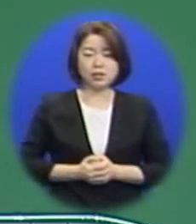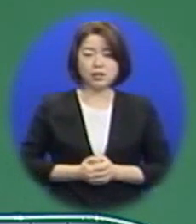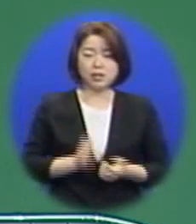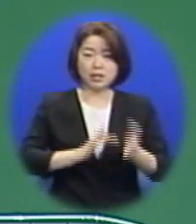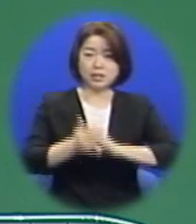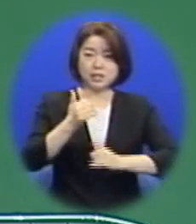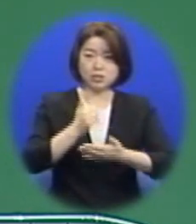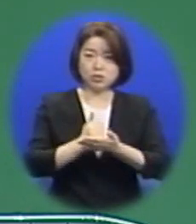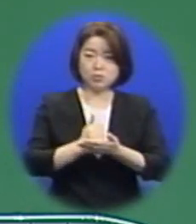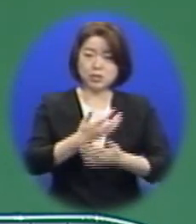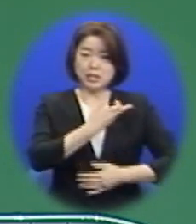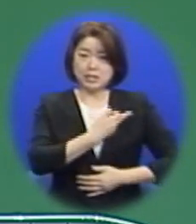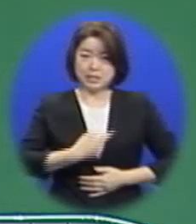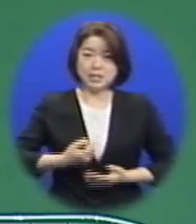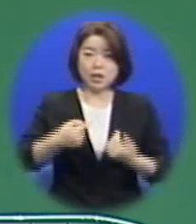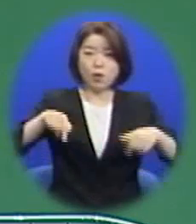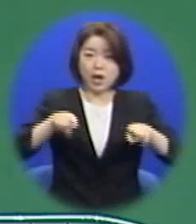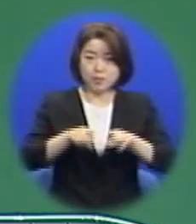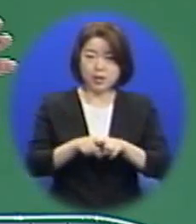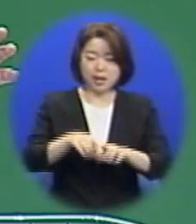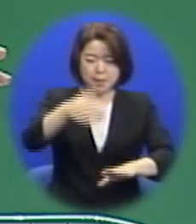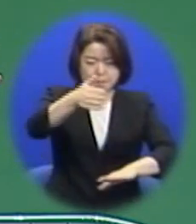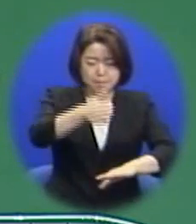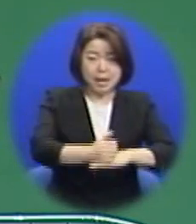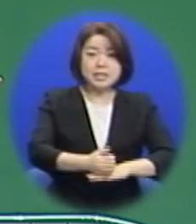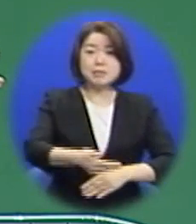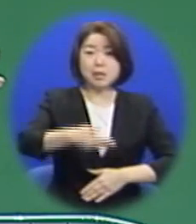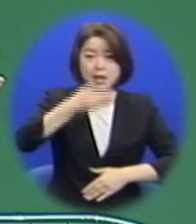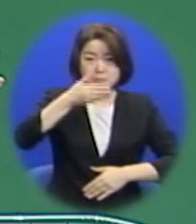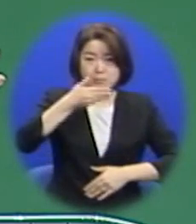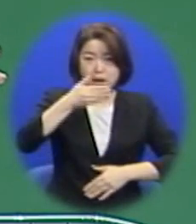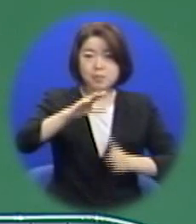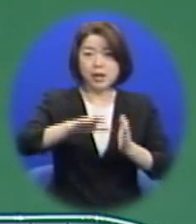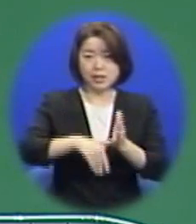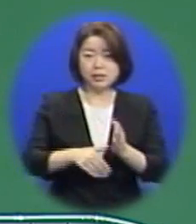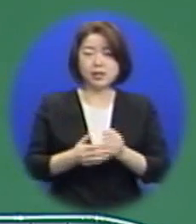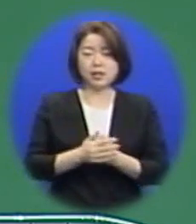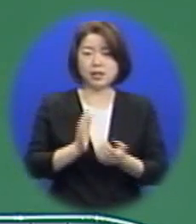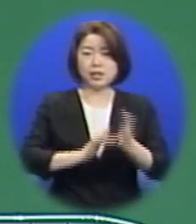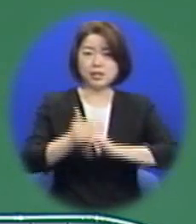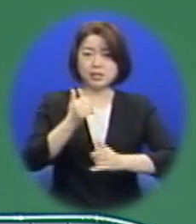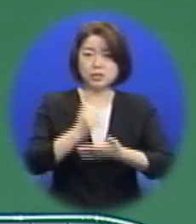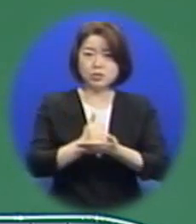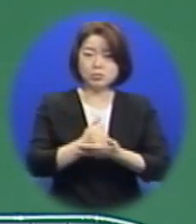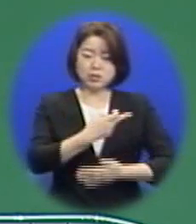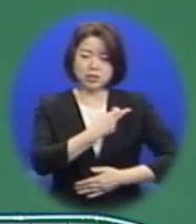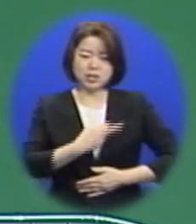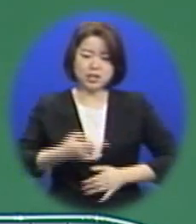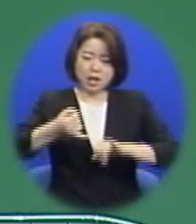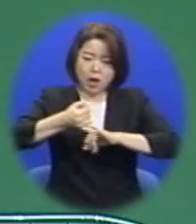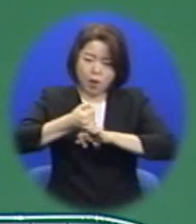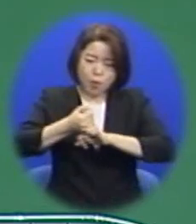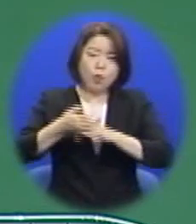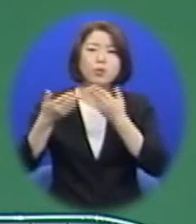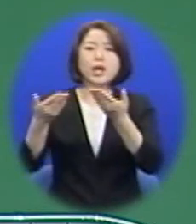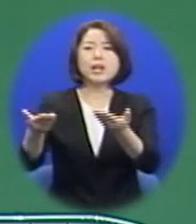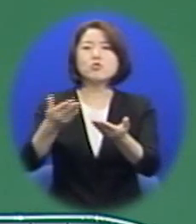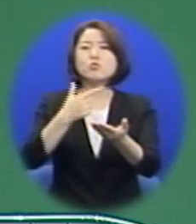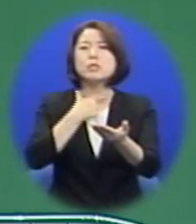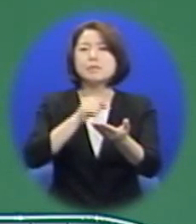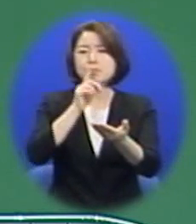예수님께서 제자들과 함께 이제 마지막 식사를 하실 때입니다. 예수님은 제자들에게 꼭 해주고 싶은 말씀이